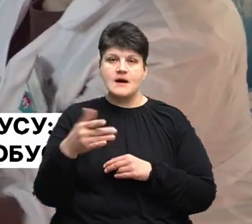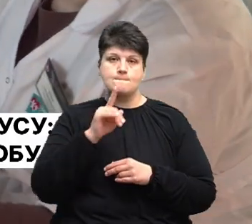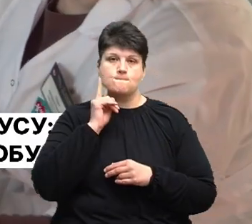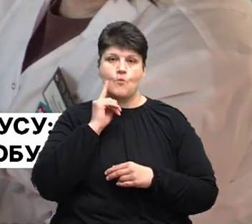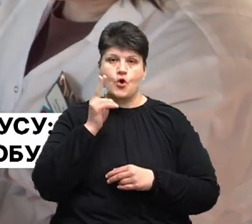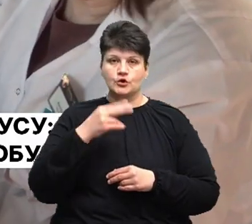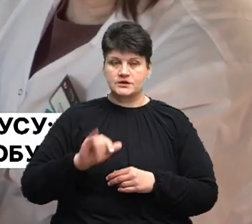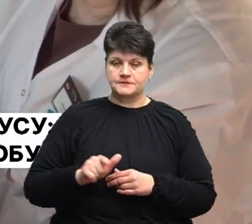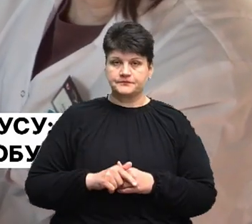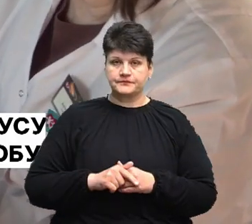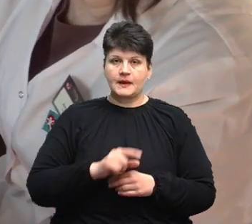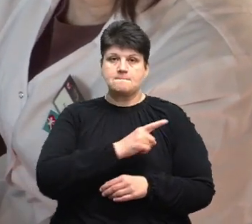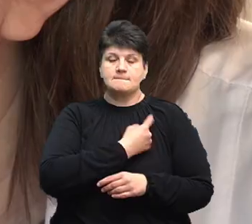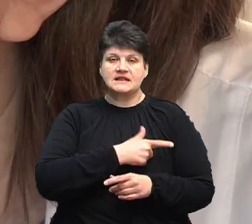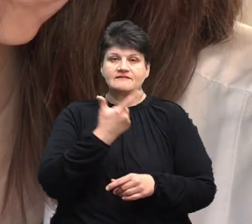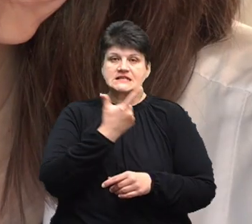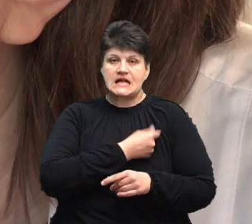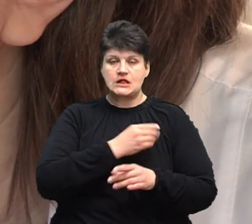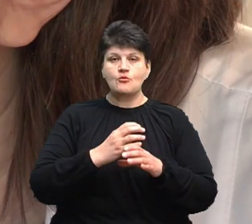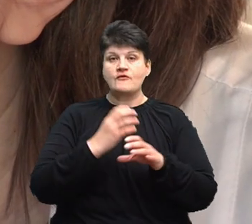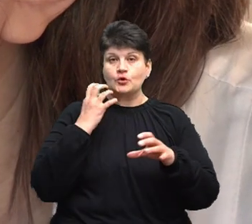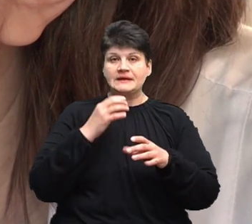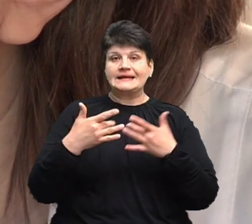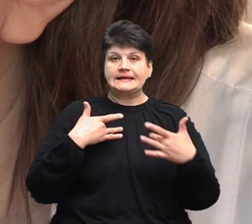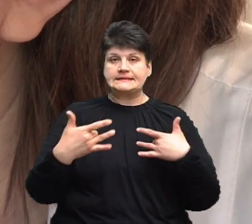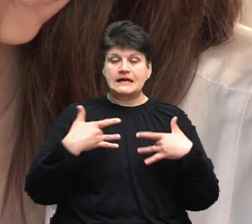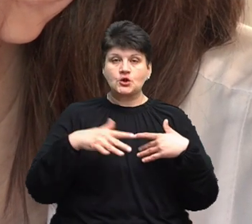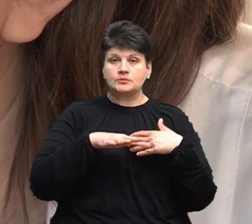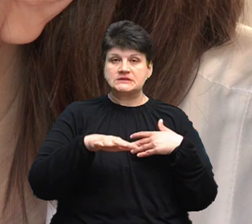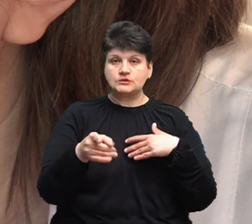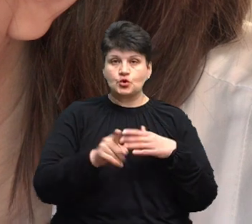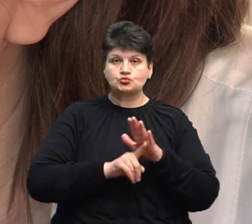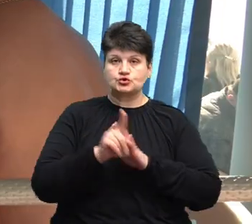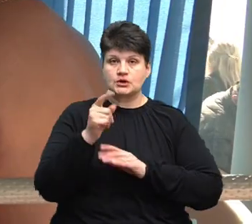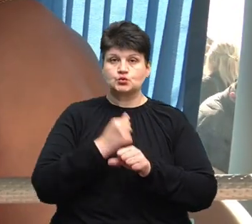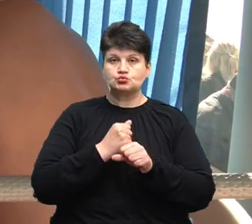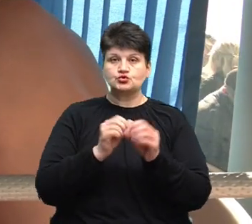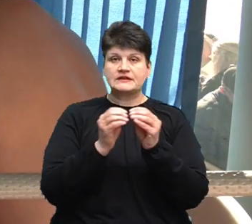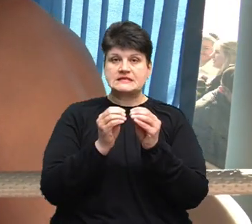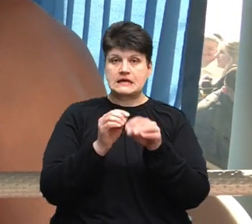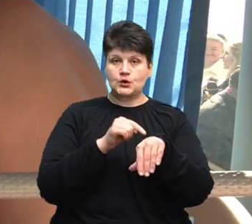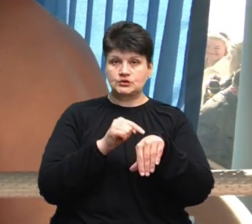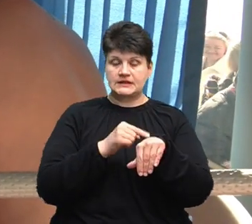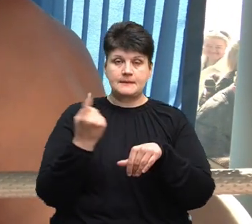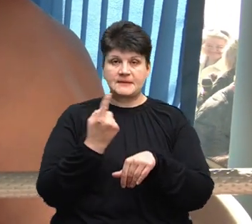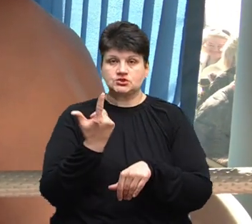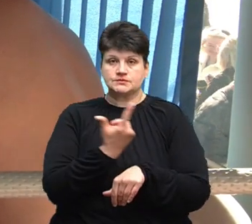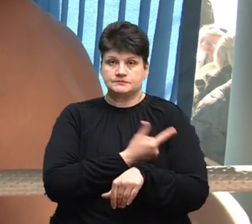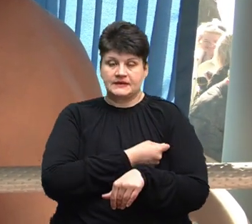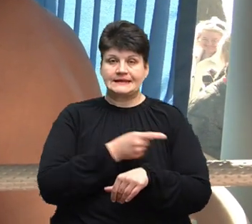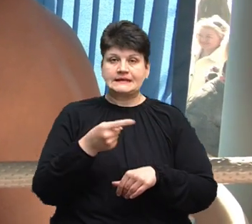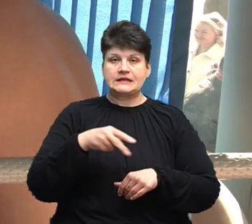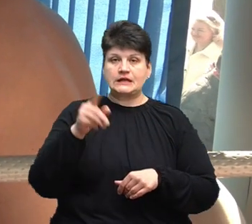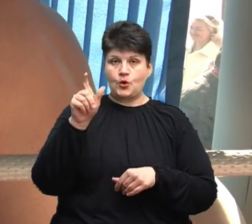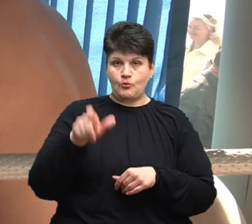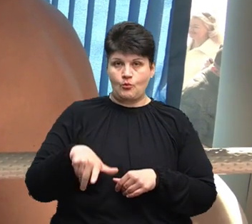Медики у вакцинальному автобусі на театральному майдані Тернополя розпочали роботу о 10-й годині. Першим щепився тернополянин Максим. Чоловік